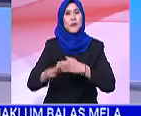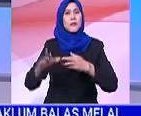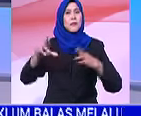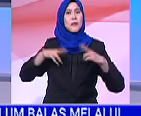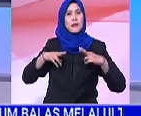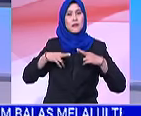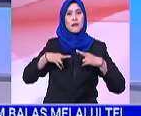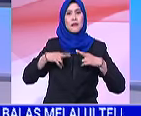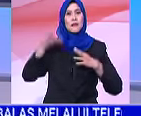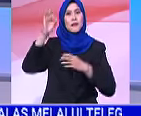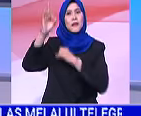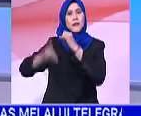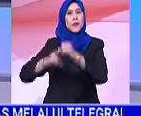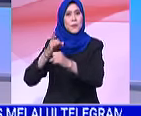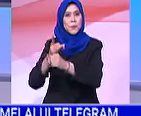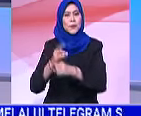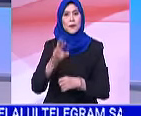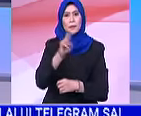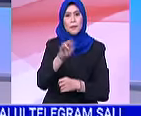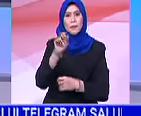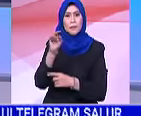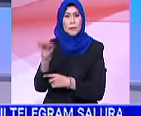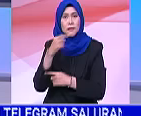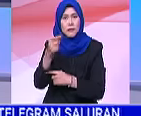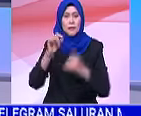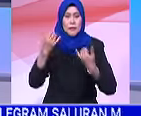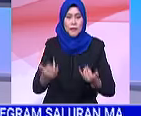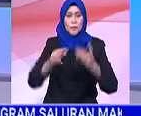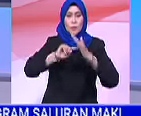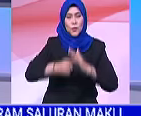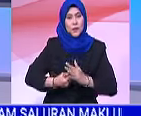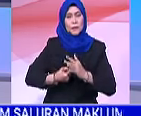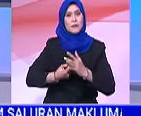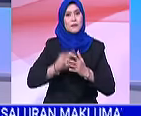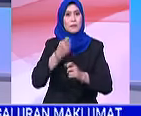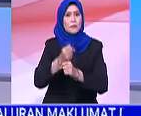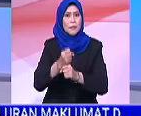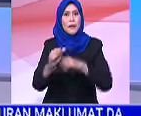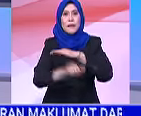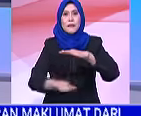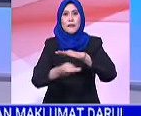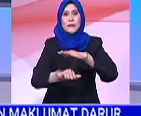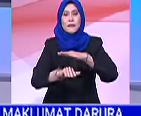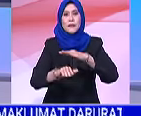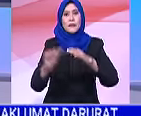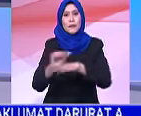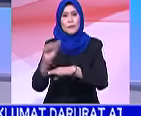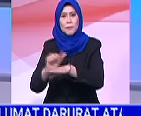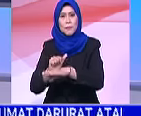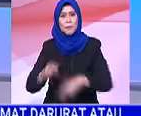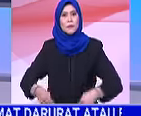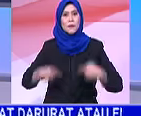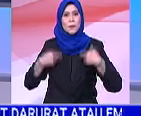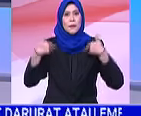bersara hampir 8 tahun. Menurut Rini, dia terpaksa memulakan kembali kariernya dari perkara asas antaranya mengamalkan